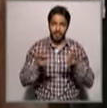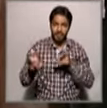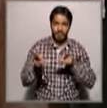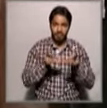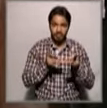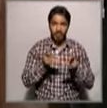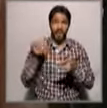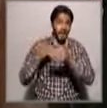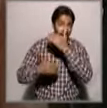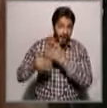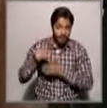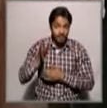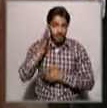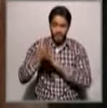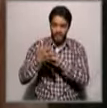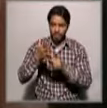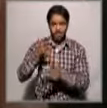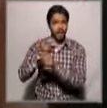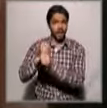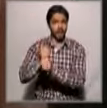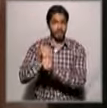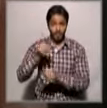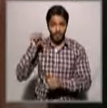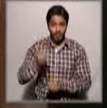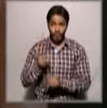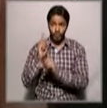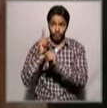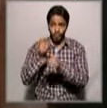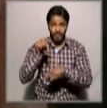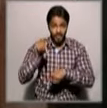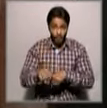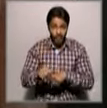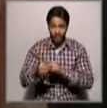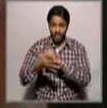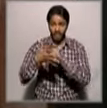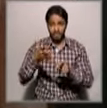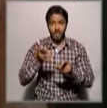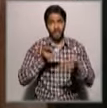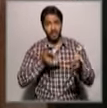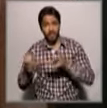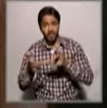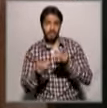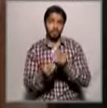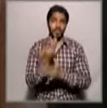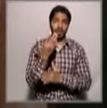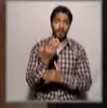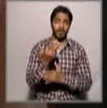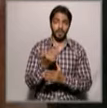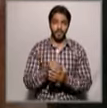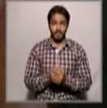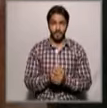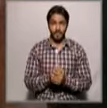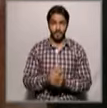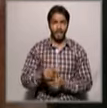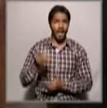انت كنت تصلي والان انت كنت ملتزم الاول يعني. التزام شديد جدا.